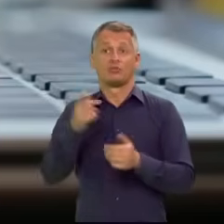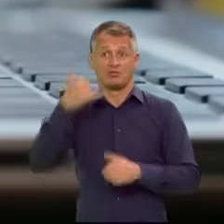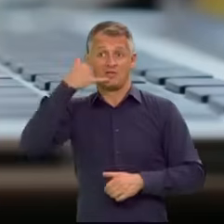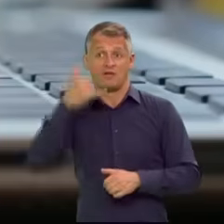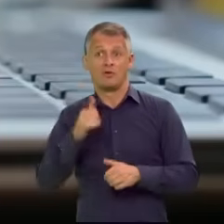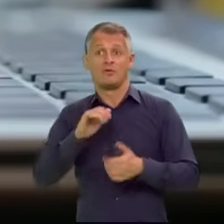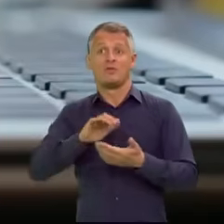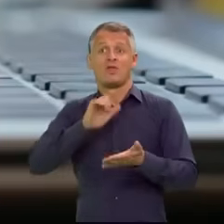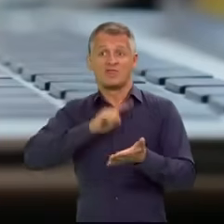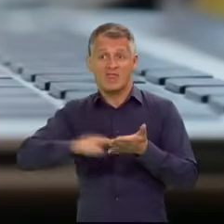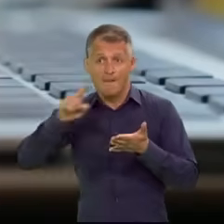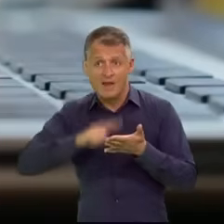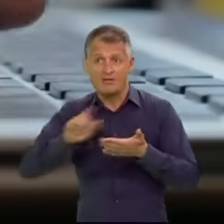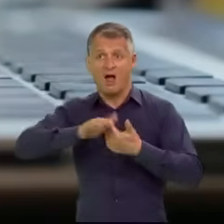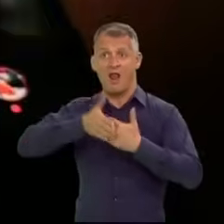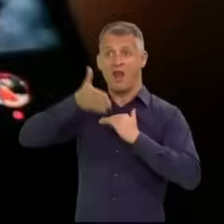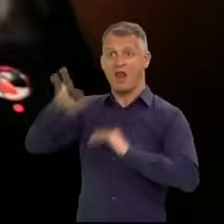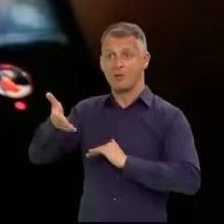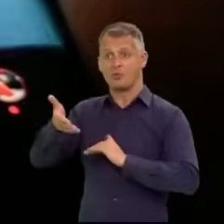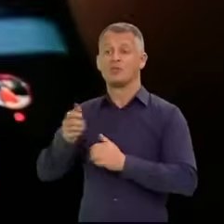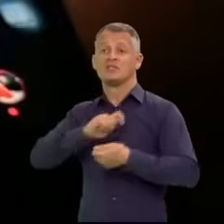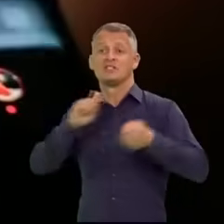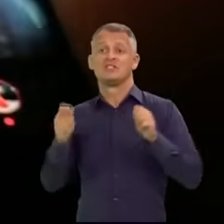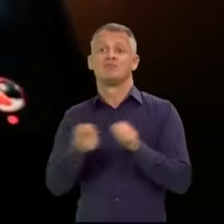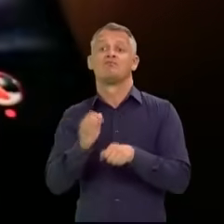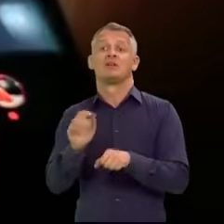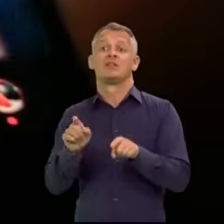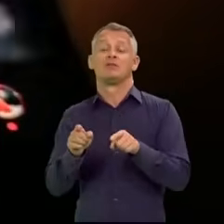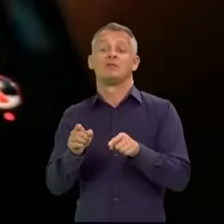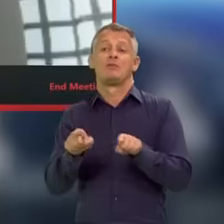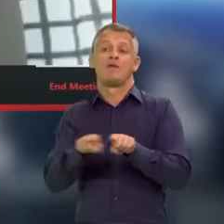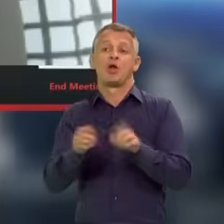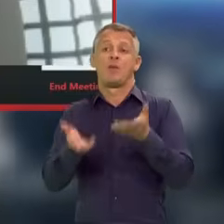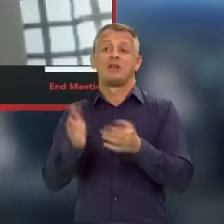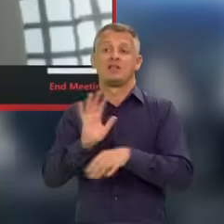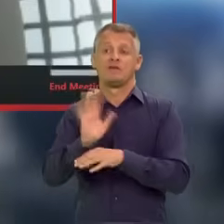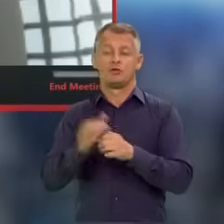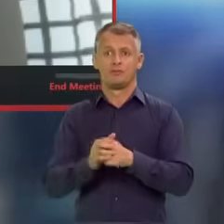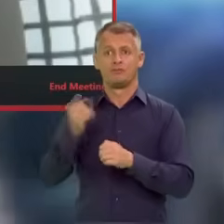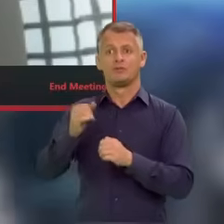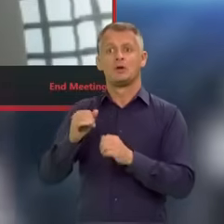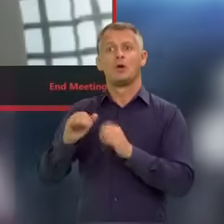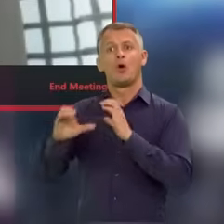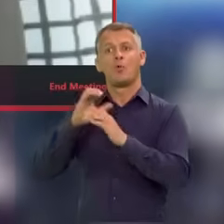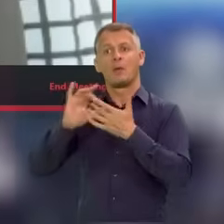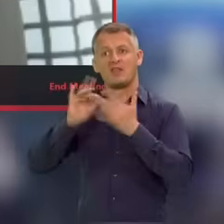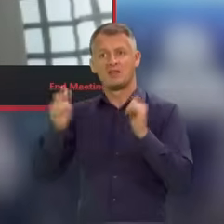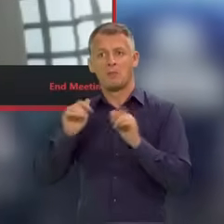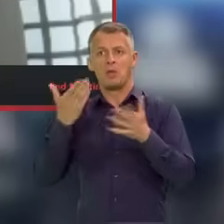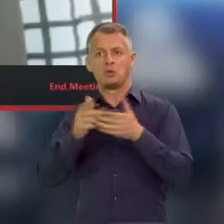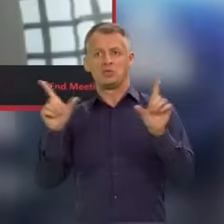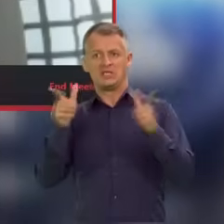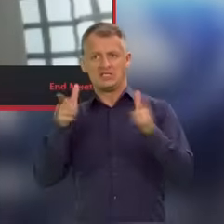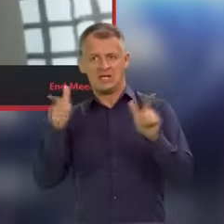tableta, laptopul au luat locul televizorului. Social media este folosită pentru distracție, apoi